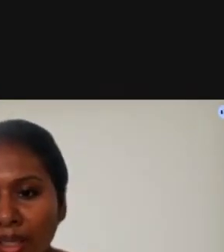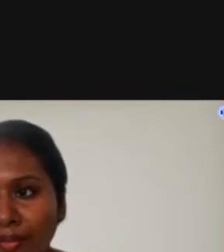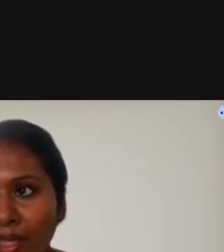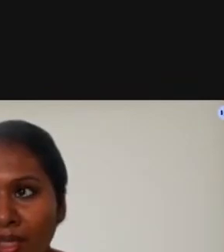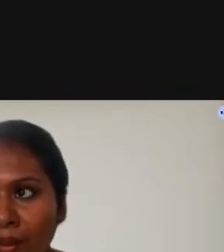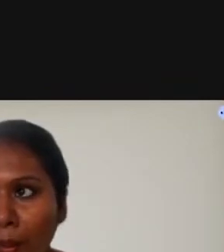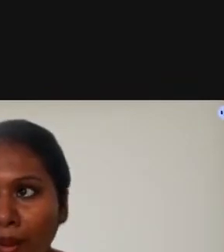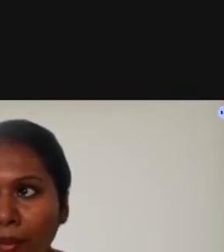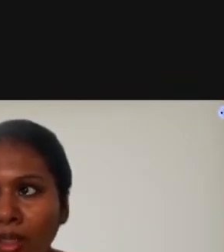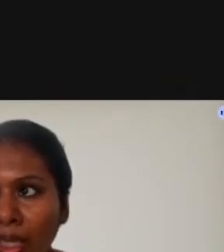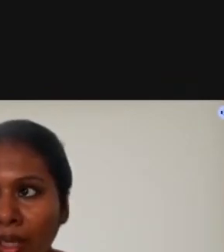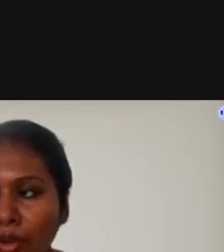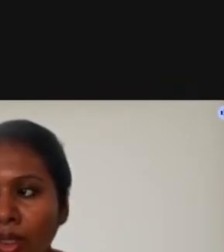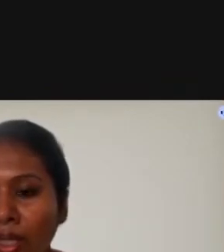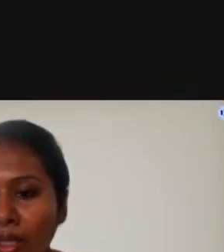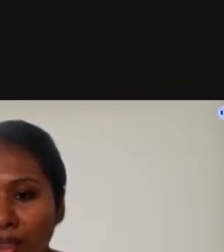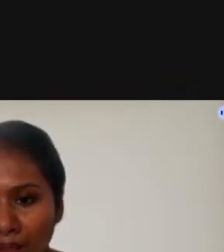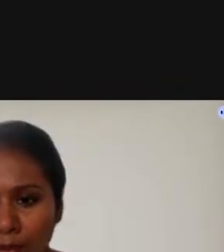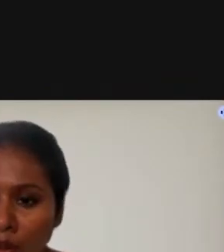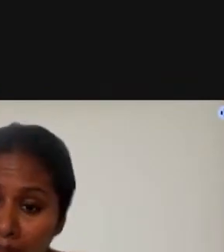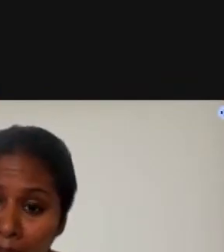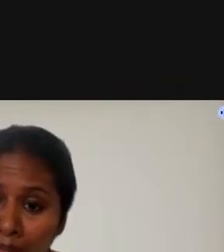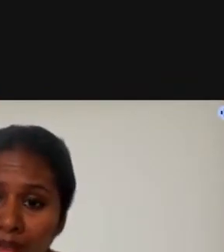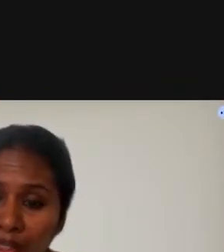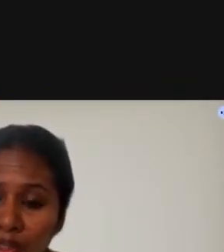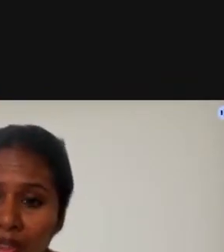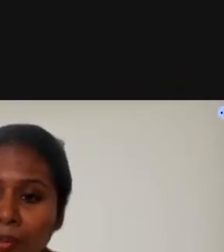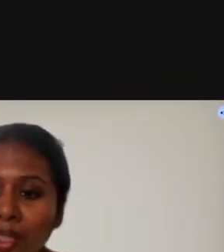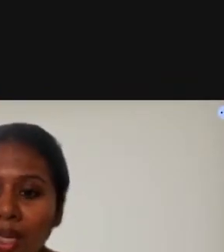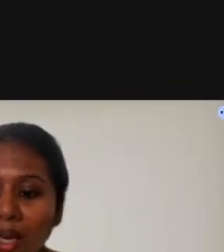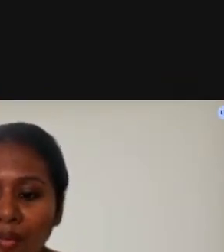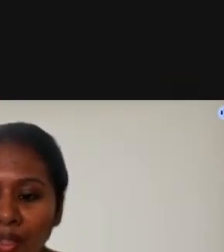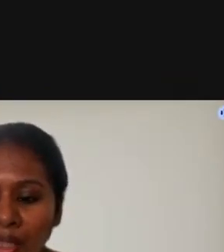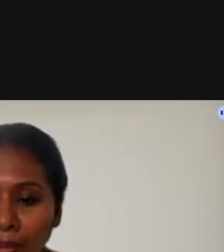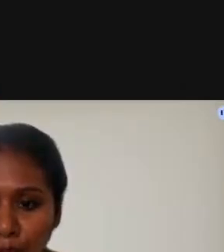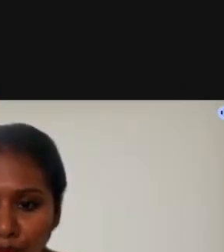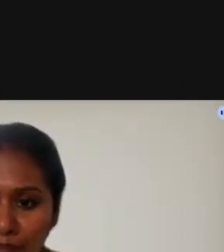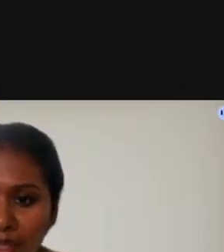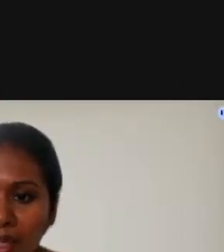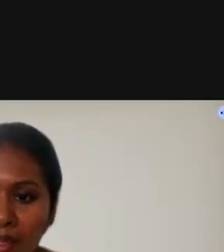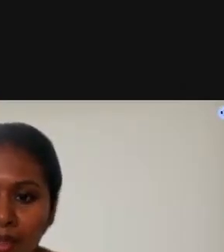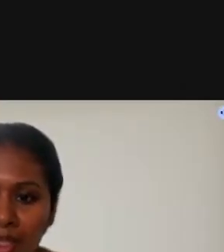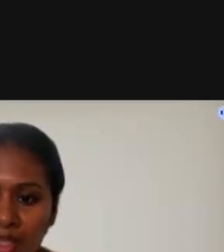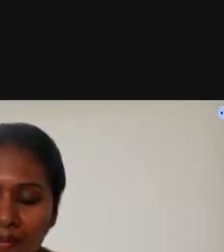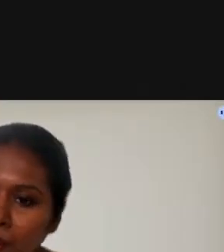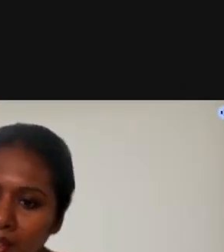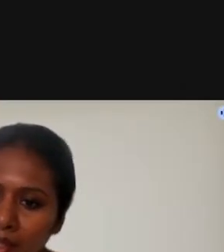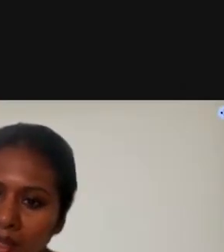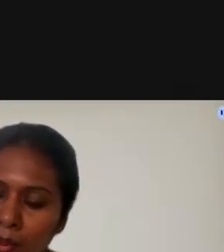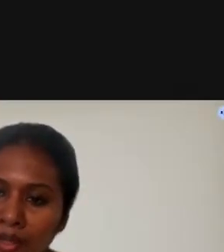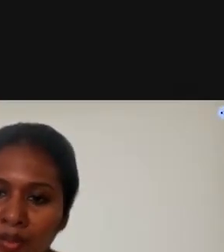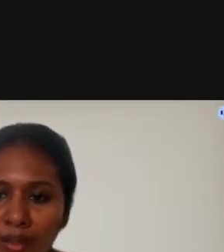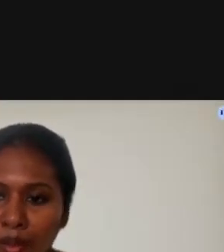കൊടുക്കാറുണ്ട്. ഇൻഫാക്ട് നമുക്ക് ചില കുഞ്ഞുങ്ങൾക്ക് ഇപ്പൊ കോക്ലിയർ ഇംപ്ലാന്റ് വെച്ചിട്ടും അവർക്ക് ഇംപ്രൂവ്മെന്റ് ഇല്ല, സ്പീച്ച് ഡെവലപ്പ്